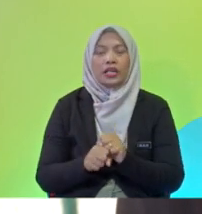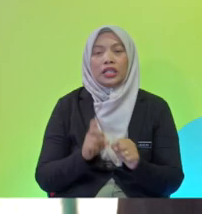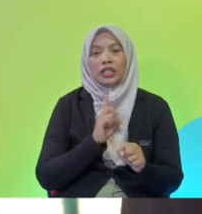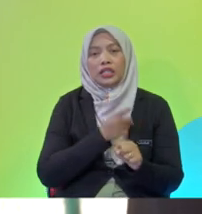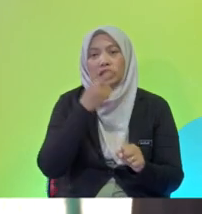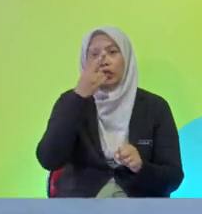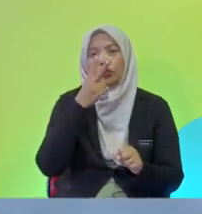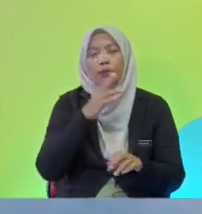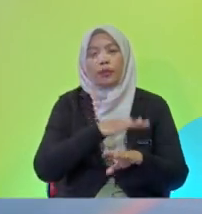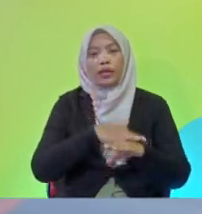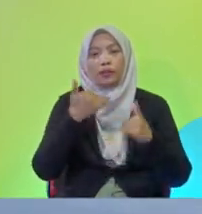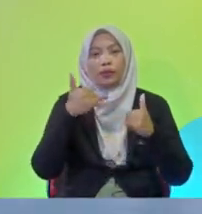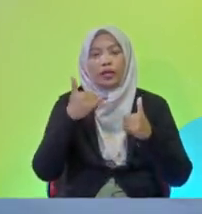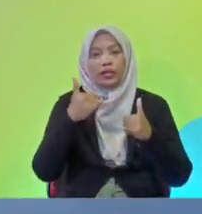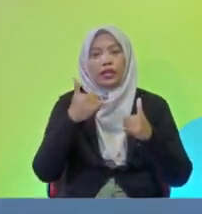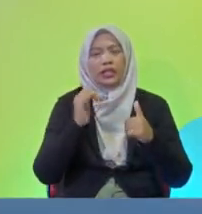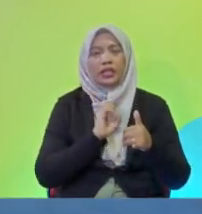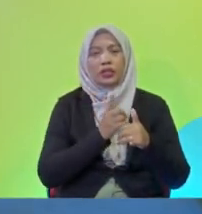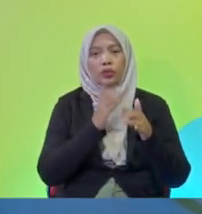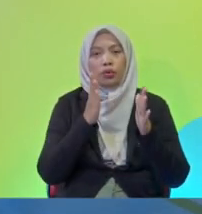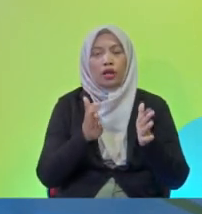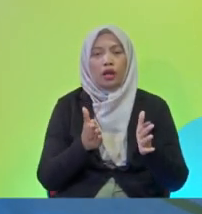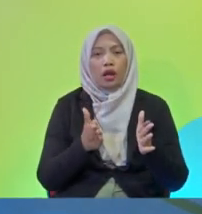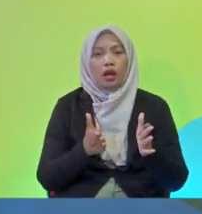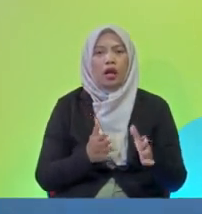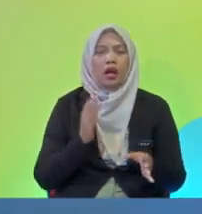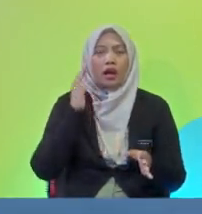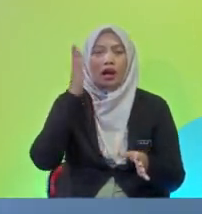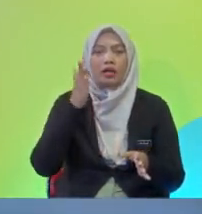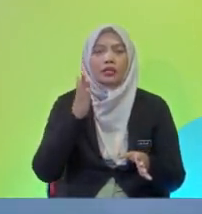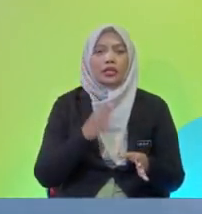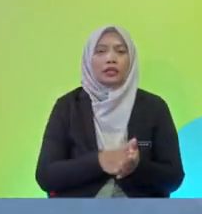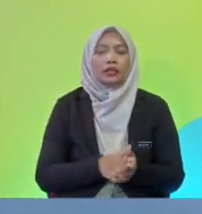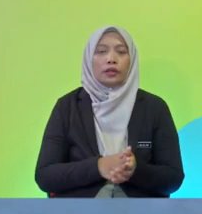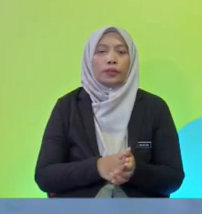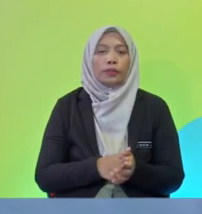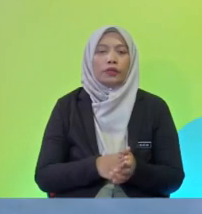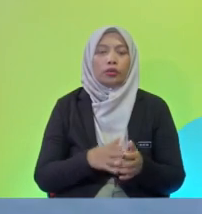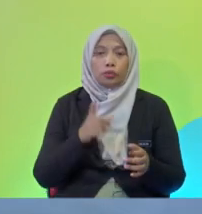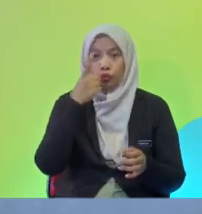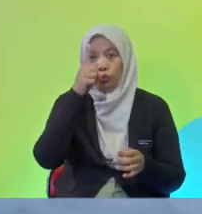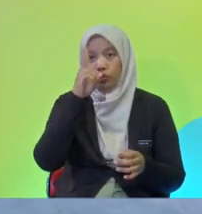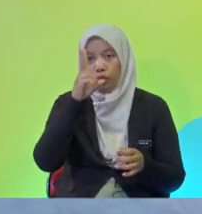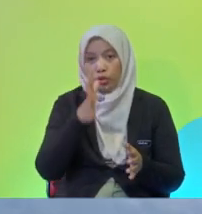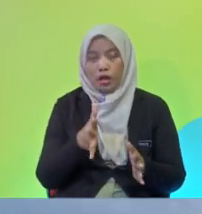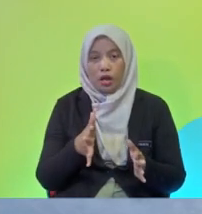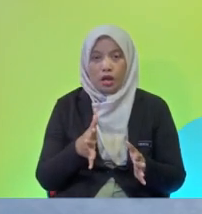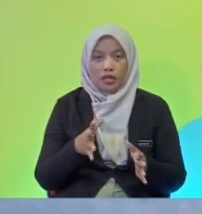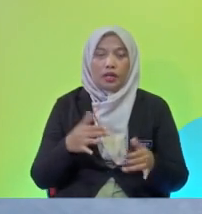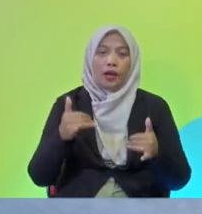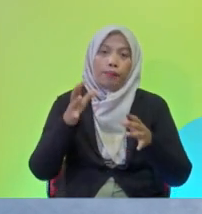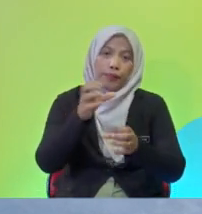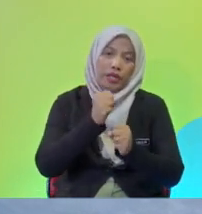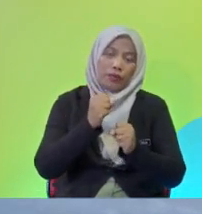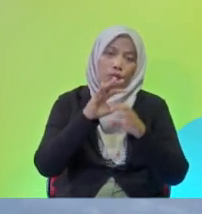kita tengok pada permainan kita orang akan berpusu, dua pemain akan berpusu untuk mengambil bola dan kita orang akan